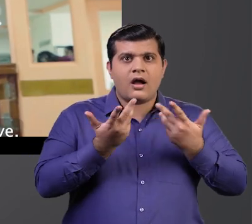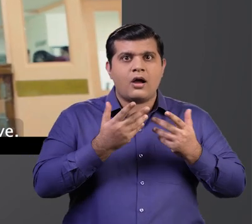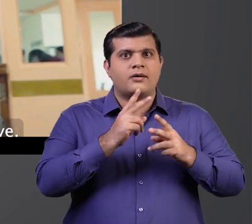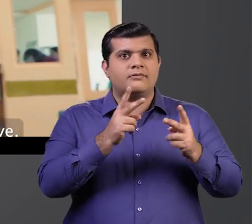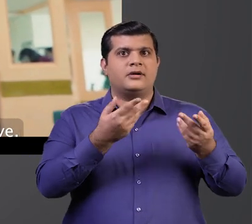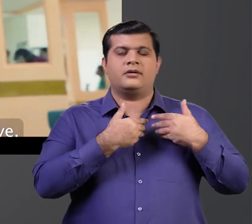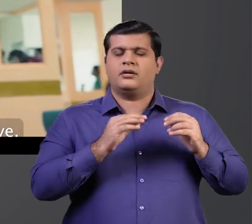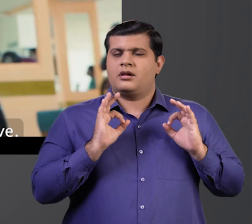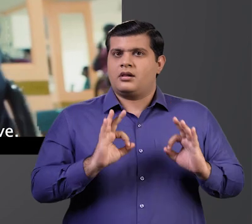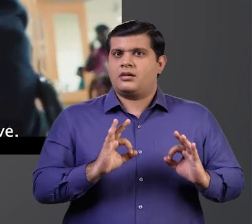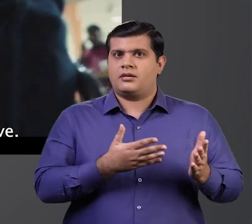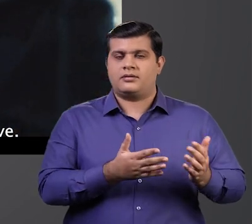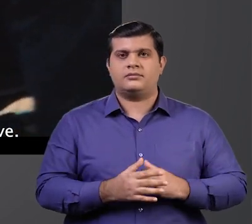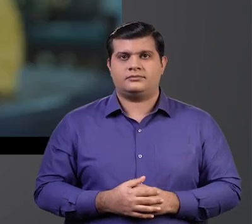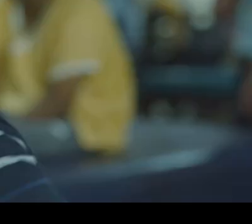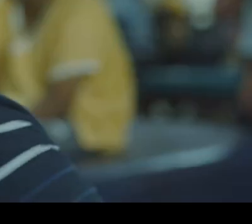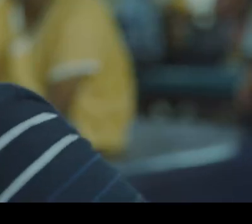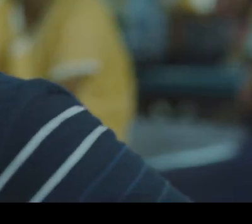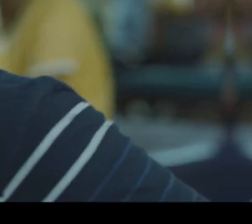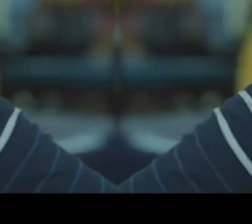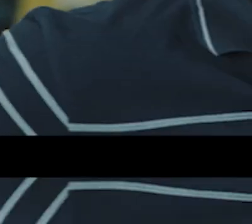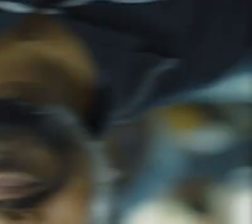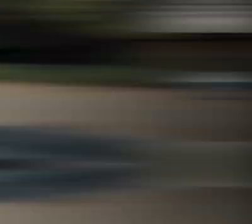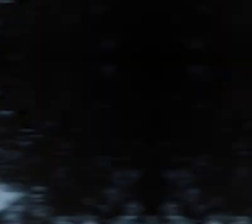यहाँ पे सिखाया गया एक तरह से।